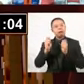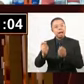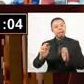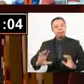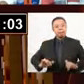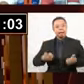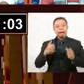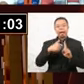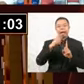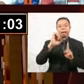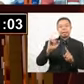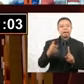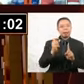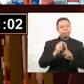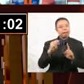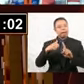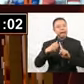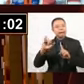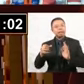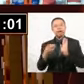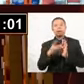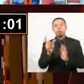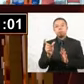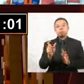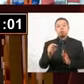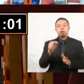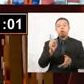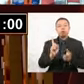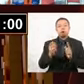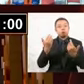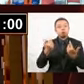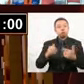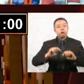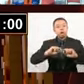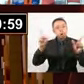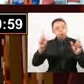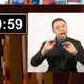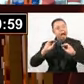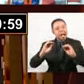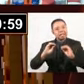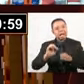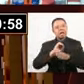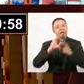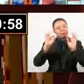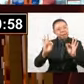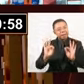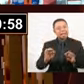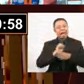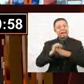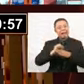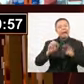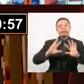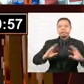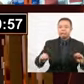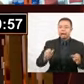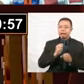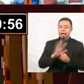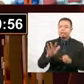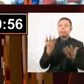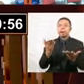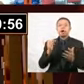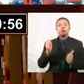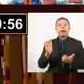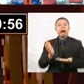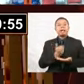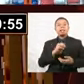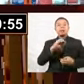KJP dan kjmu yang sudah enggak sekolah kita kasih juga pelatihan kerja gratis terus bagaimana agar penghasilan Warga